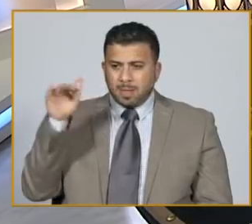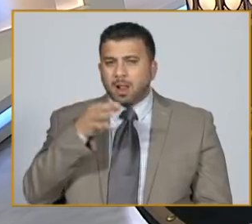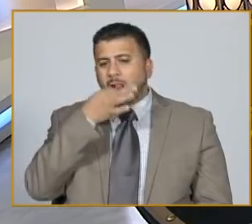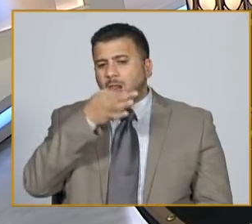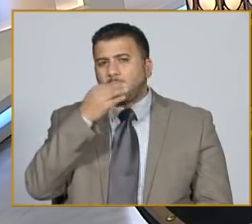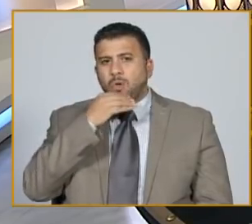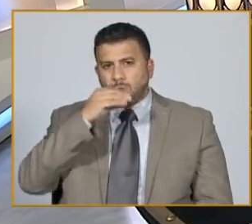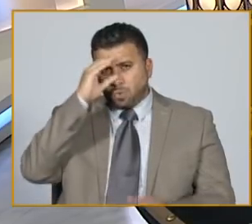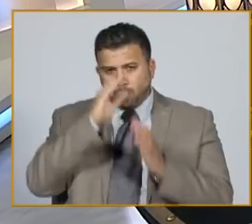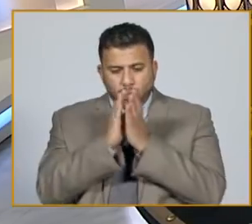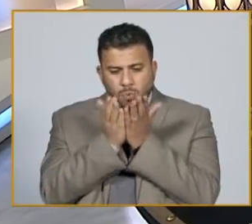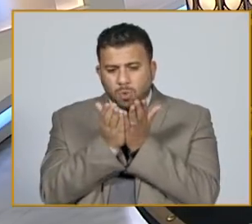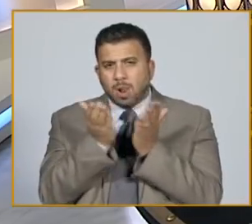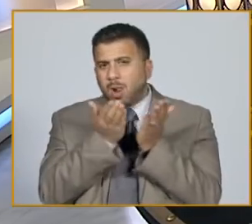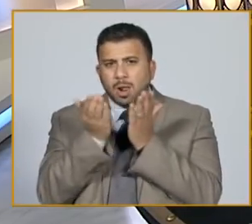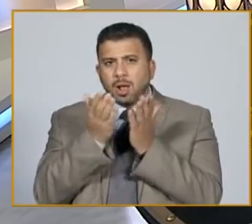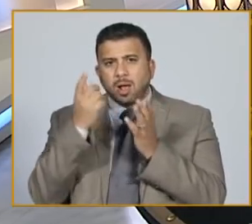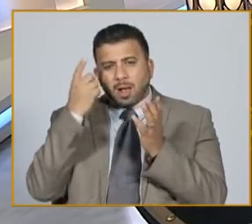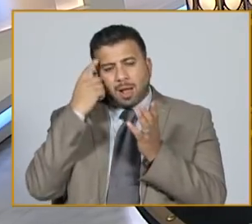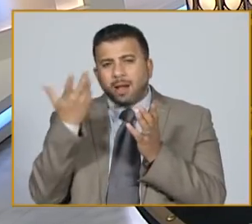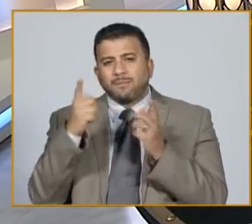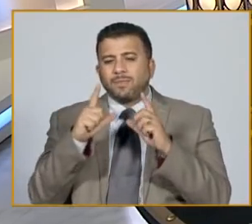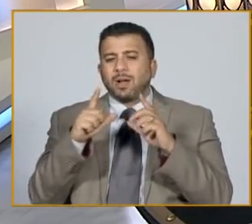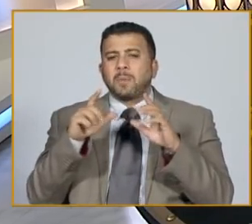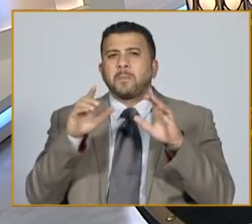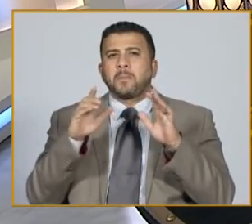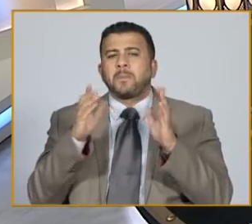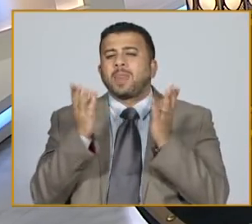نجلس في التحفيظ، كنا نجلس في التحفيظ. ايه.